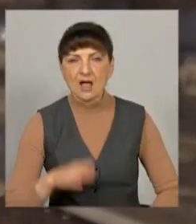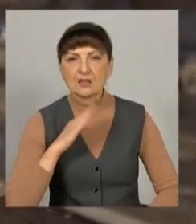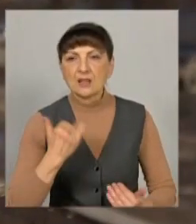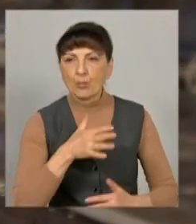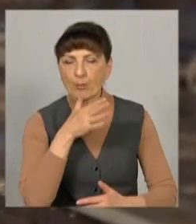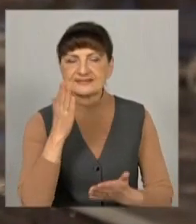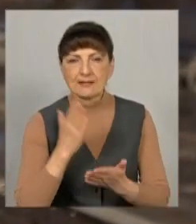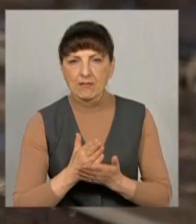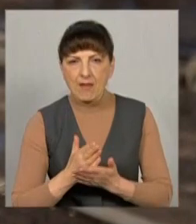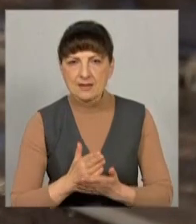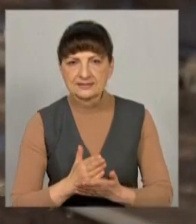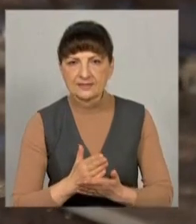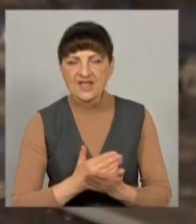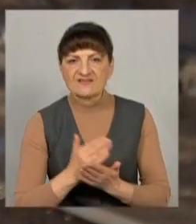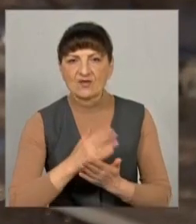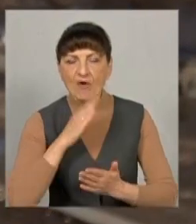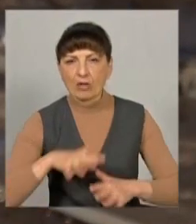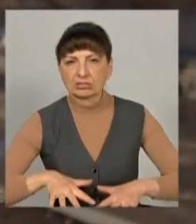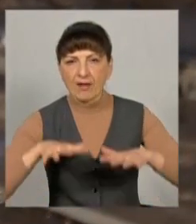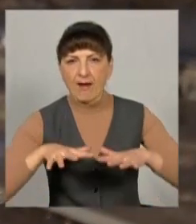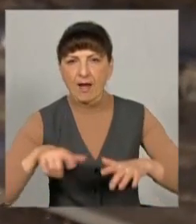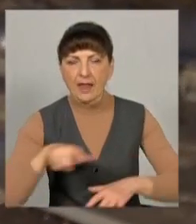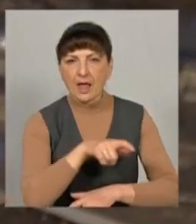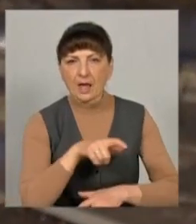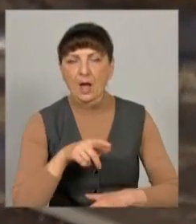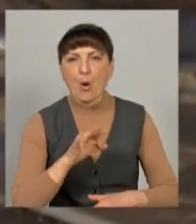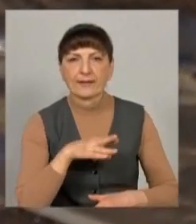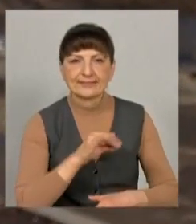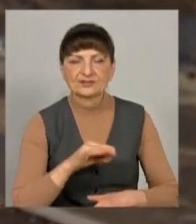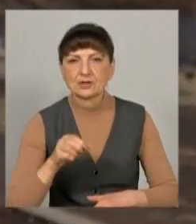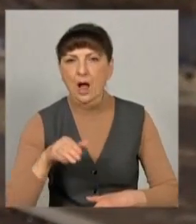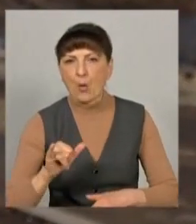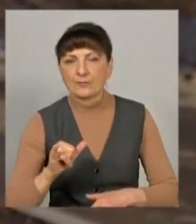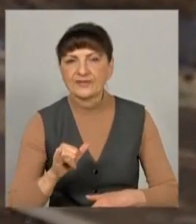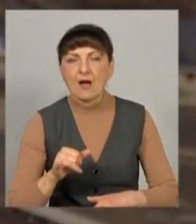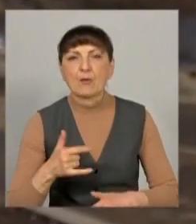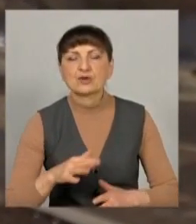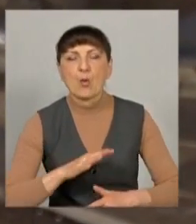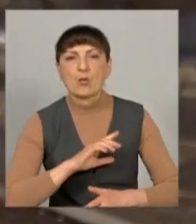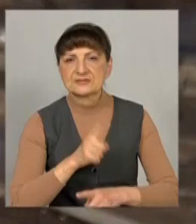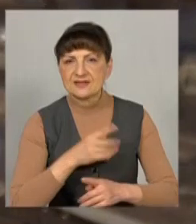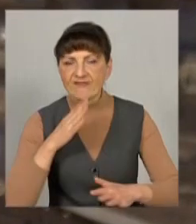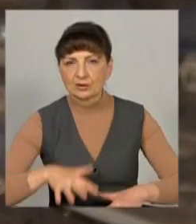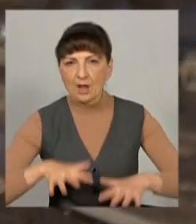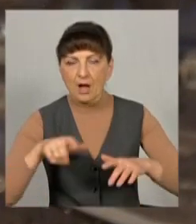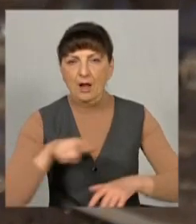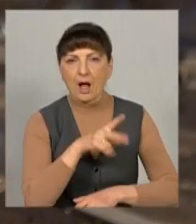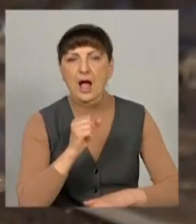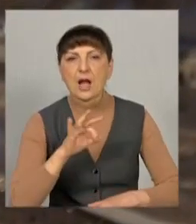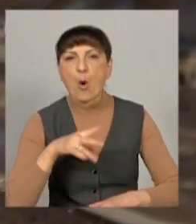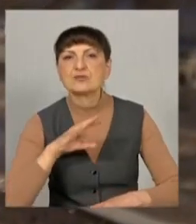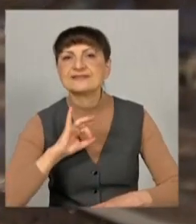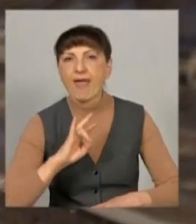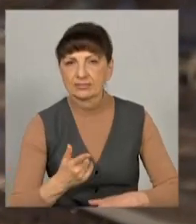момент сохраняется высокий уровень воды в реках Шингырлау и Оленты. В Касталовском районе растет уровень воды в реке Караузен из-за талых